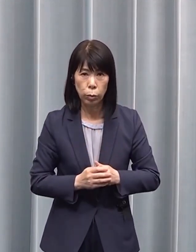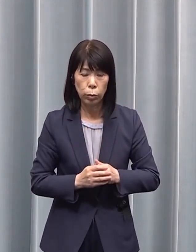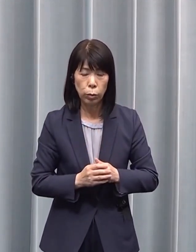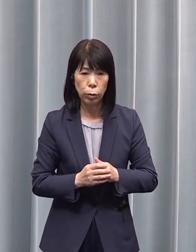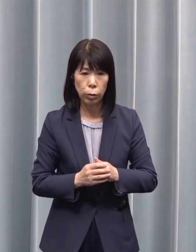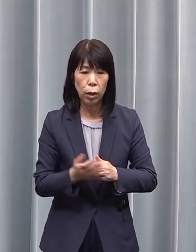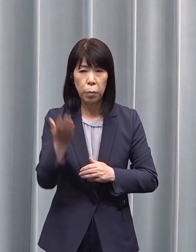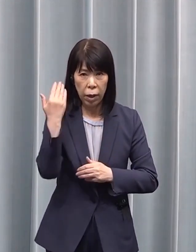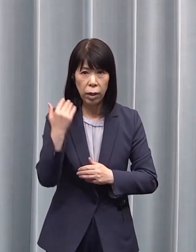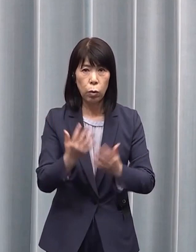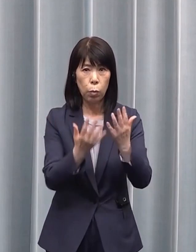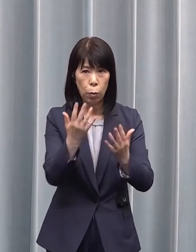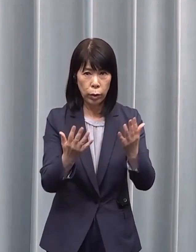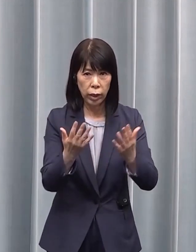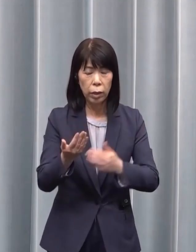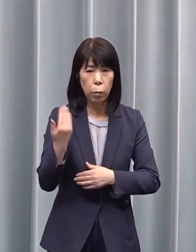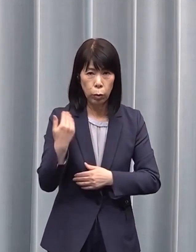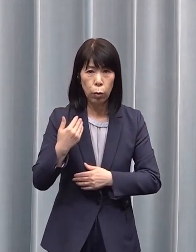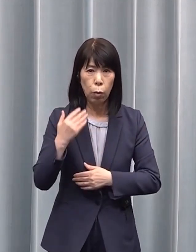首相から、